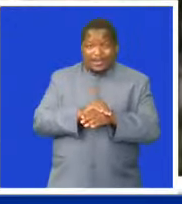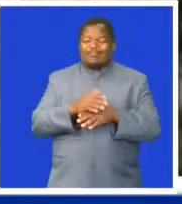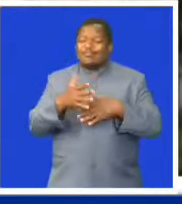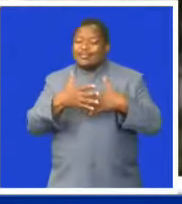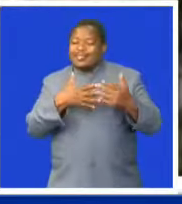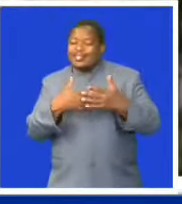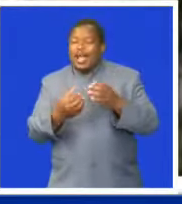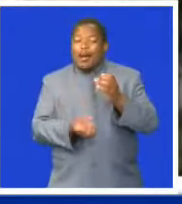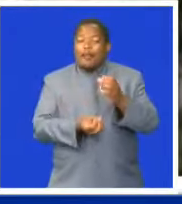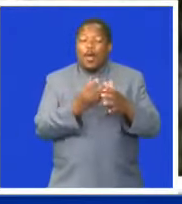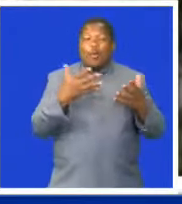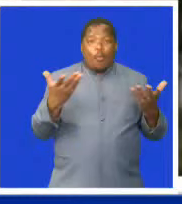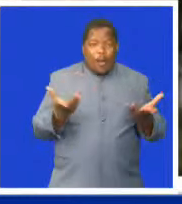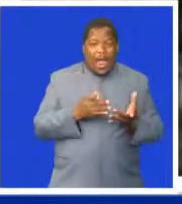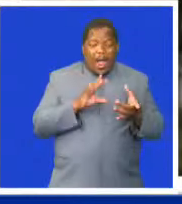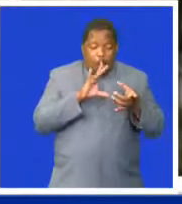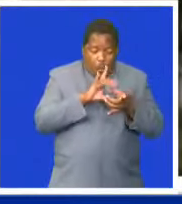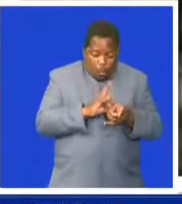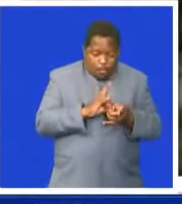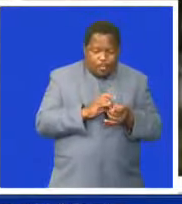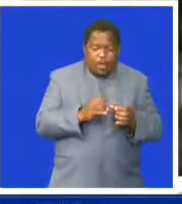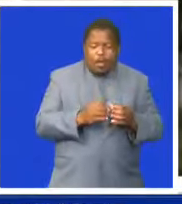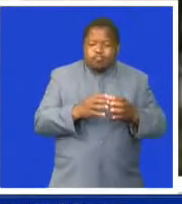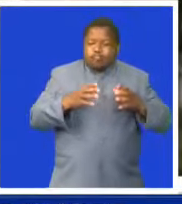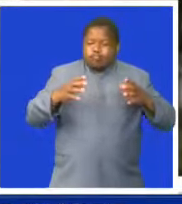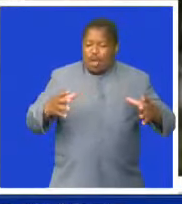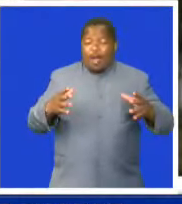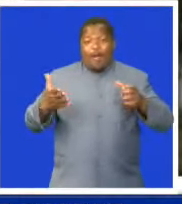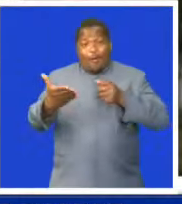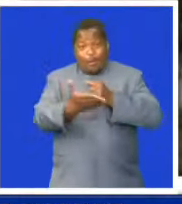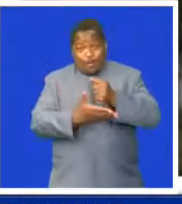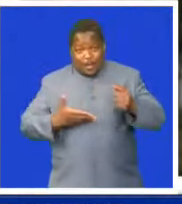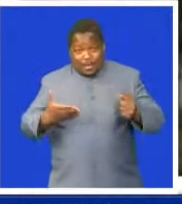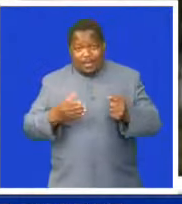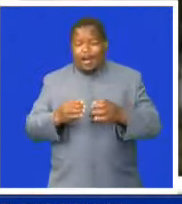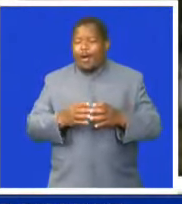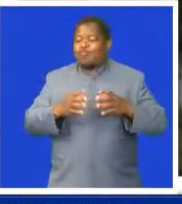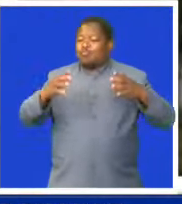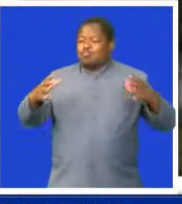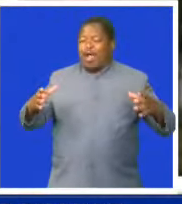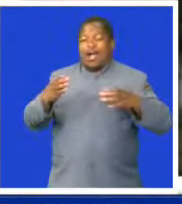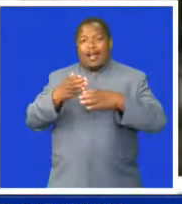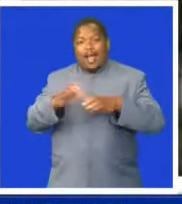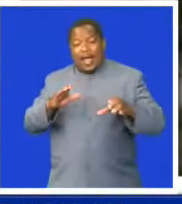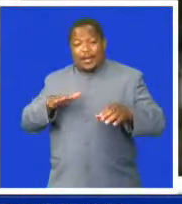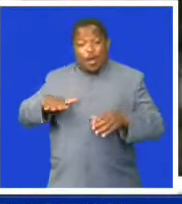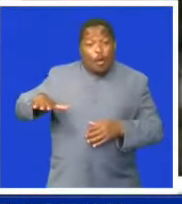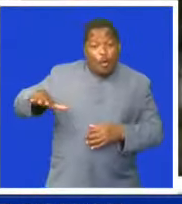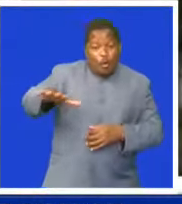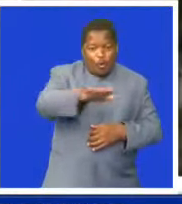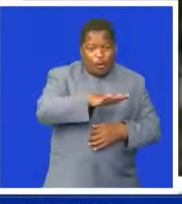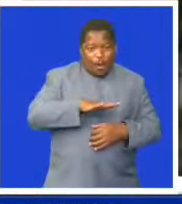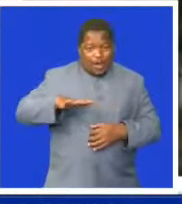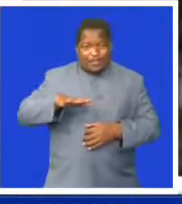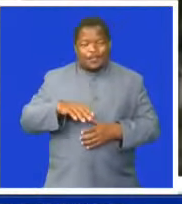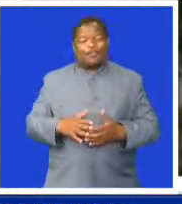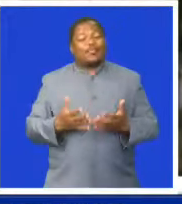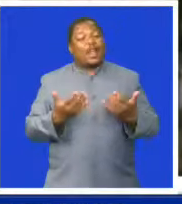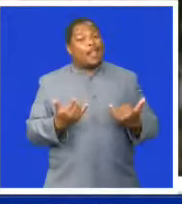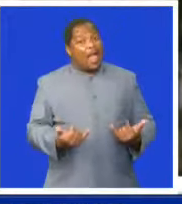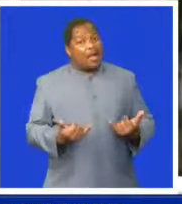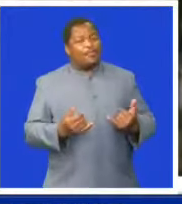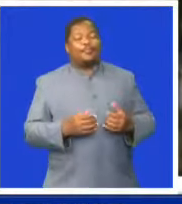bese ku-impacta even long. Sineke sibuke lokho ukuthi nathi asingahlali nje